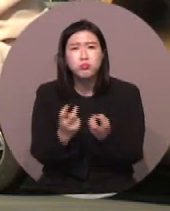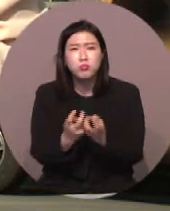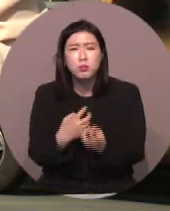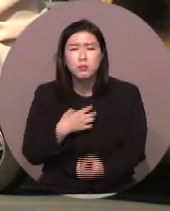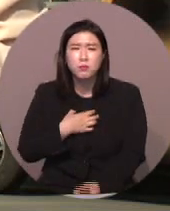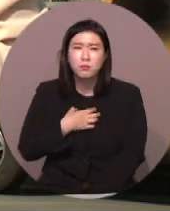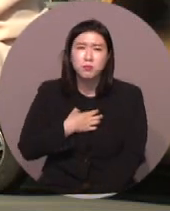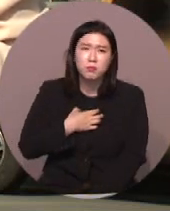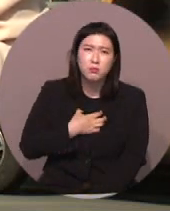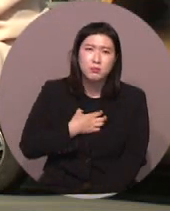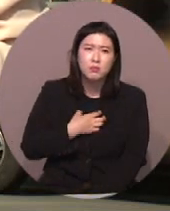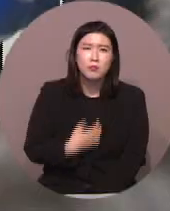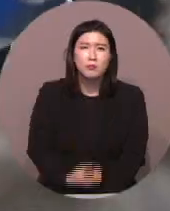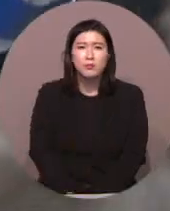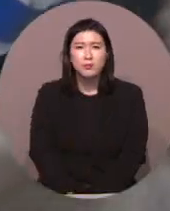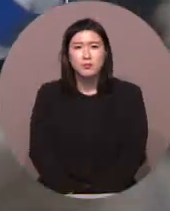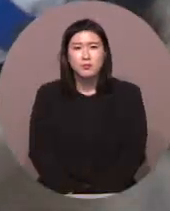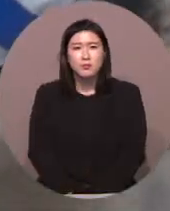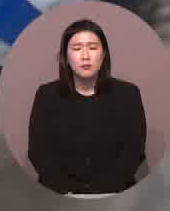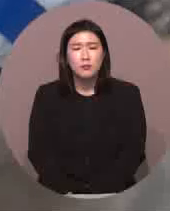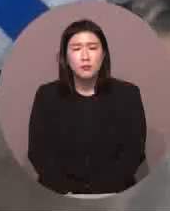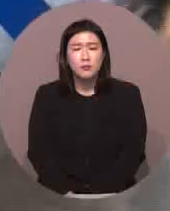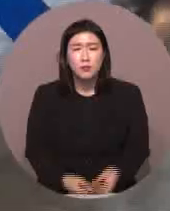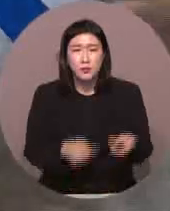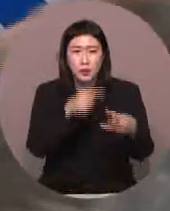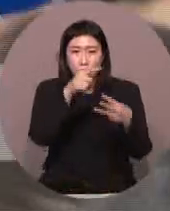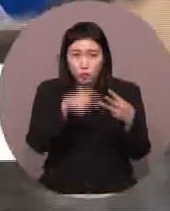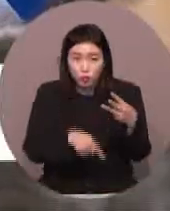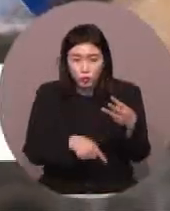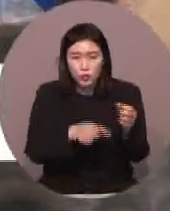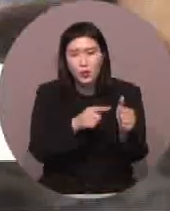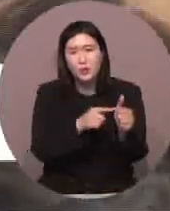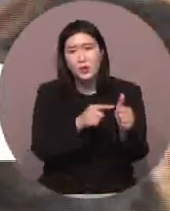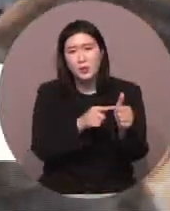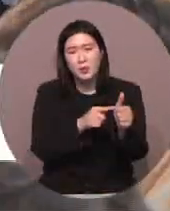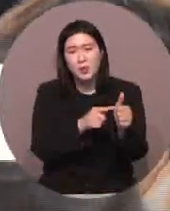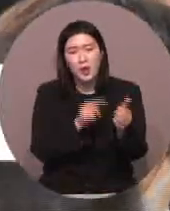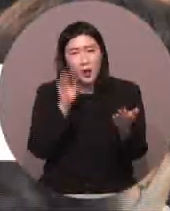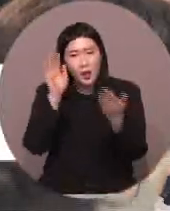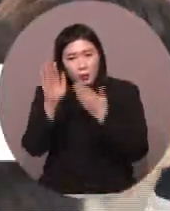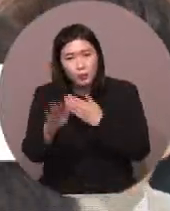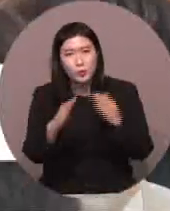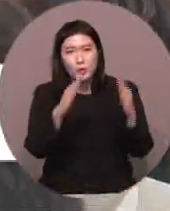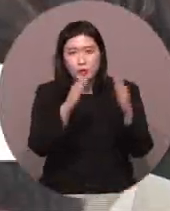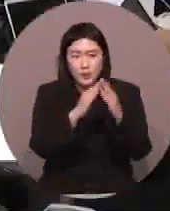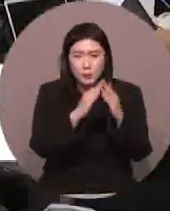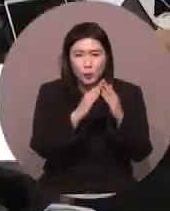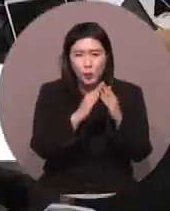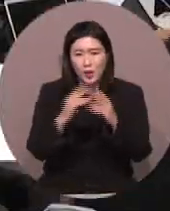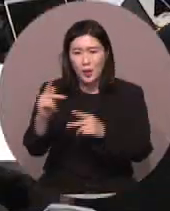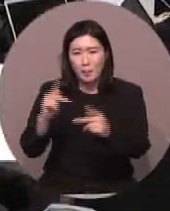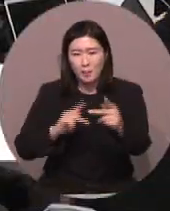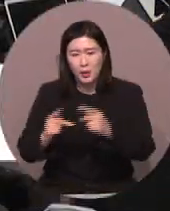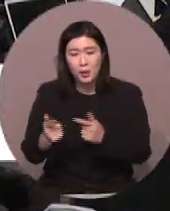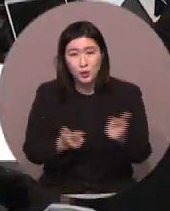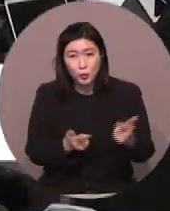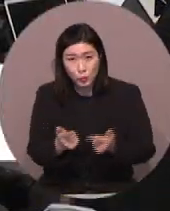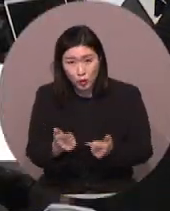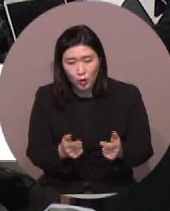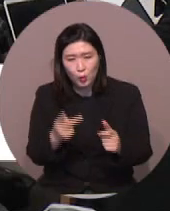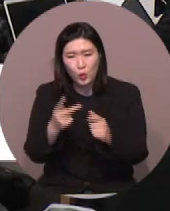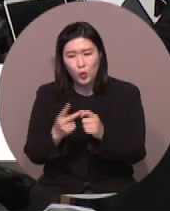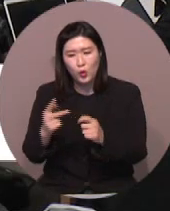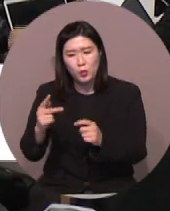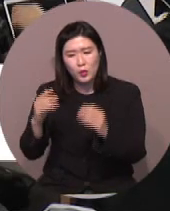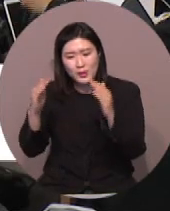시름이 깊어지고 있습니다. 윤석열 대통령 당선인이 부동산 세제와 한도 완화뿐 아니라